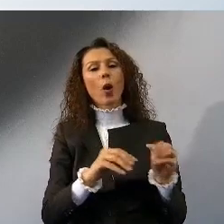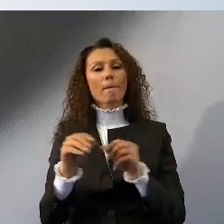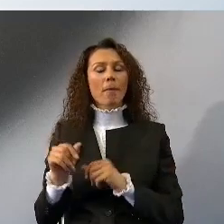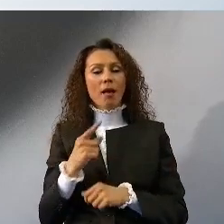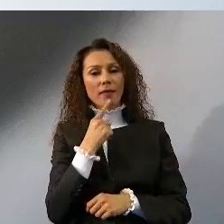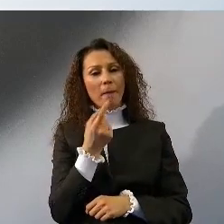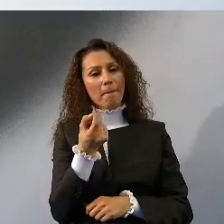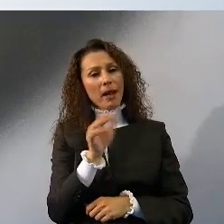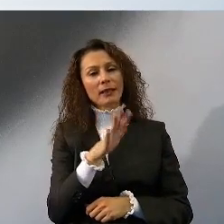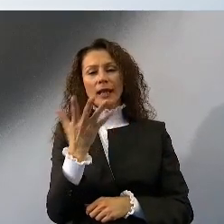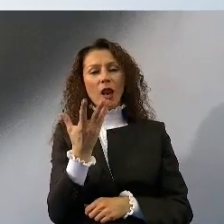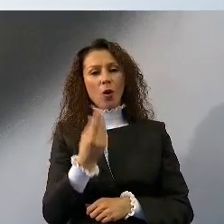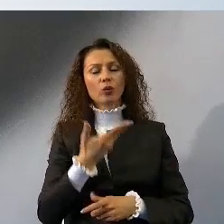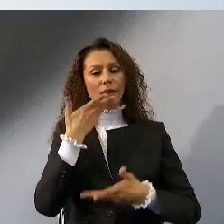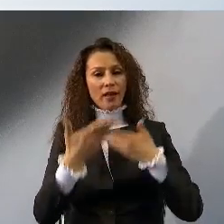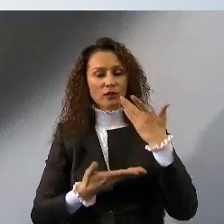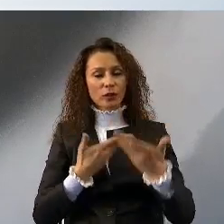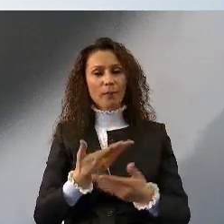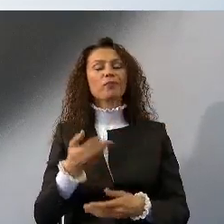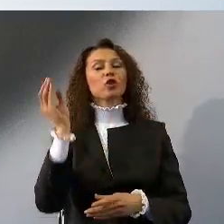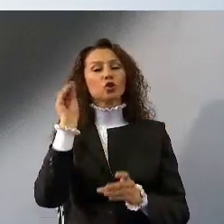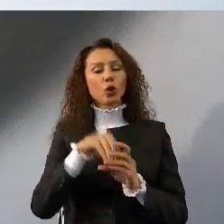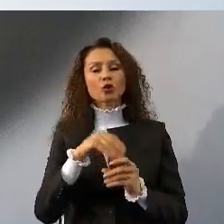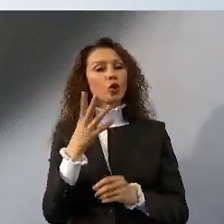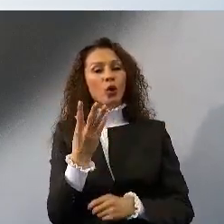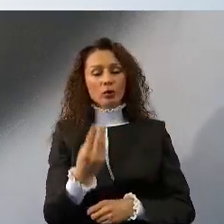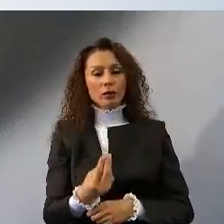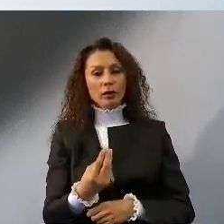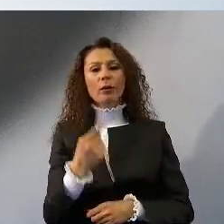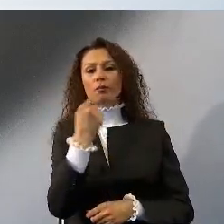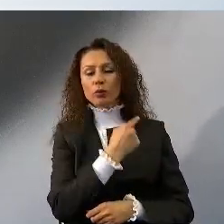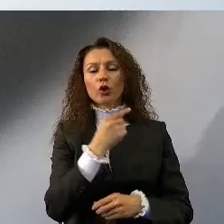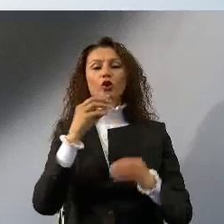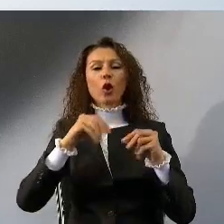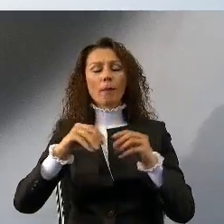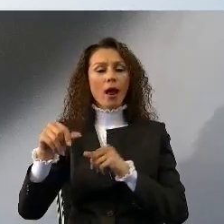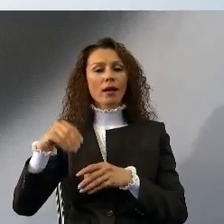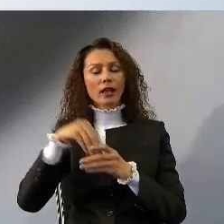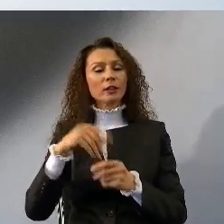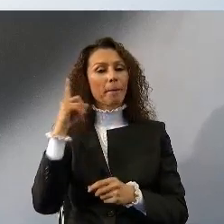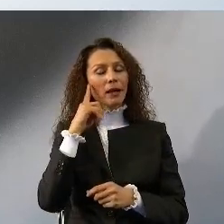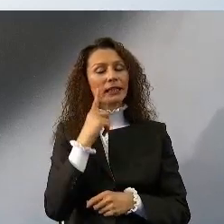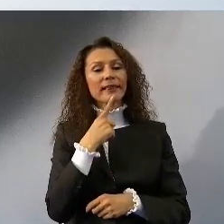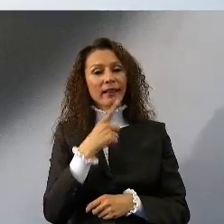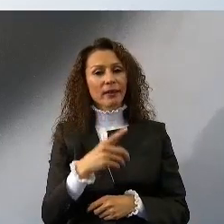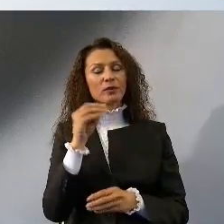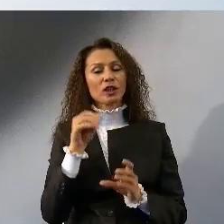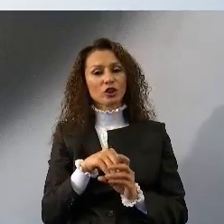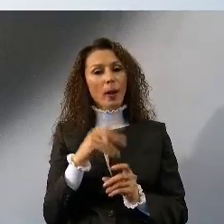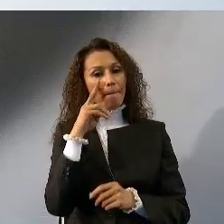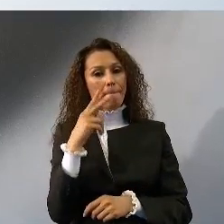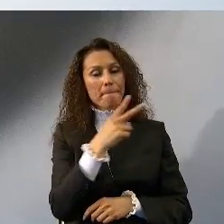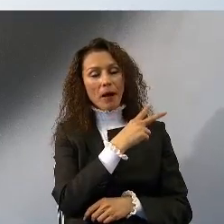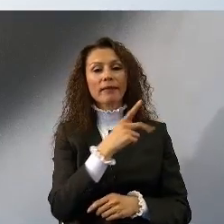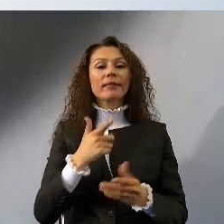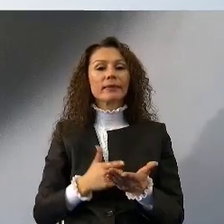kaynağı. Birazdan neden olduğunu anlatacağım. Ve sonucunda ne oluyor? Bu toprakları marjinal dediğimiz için bakın